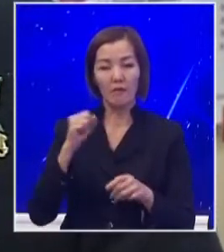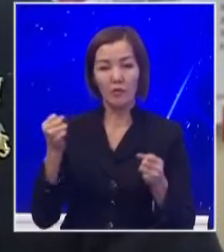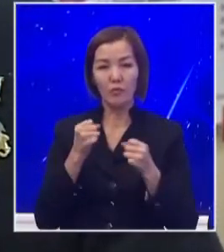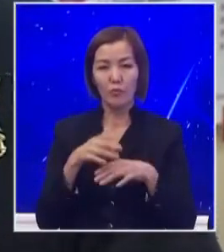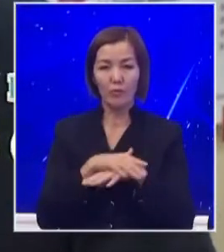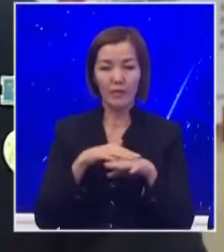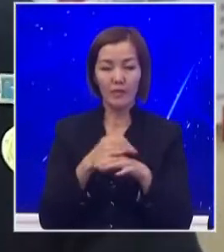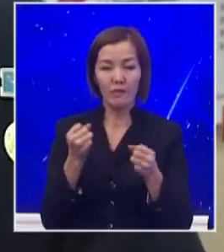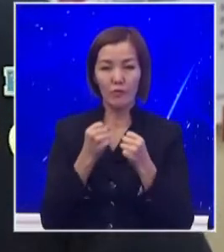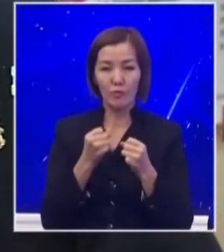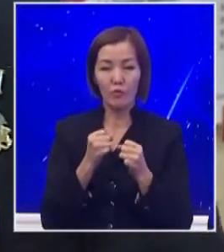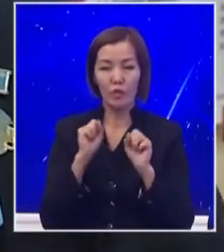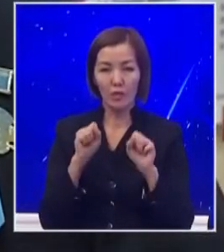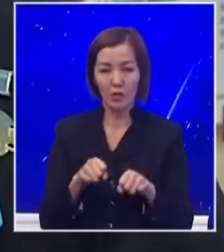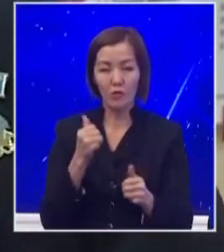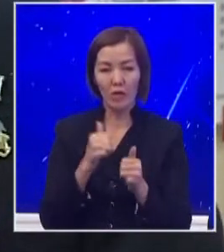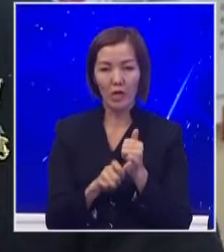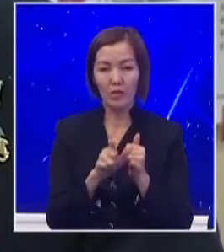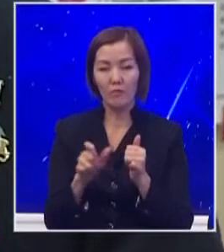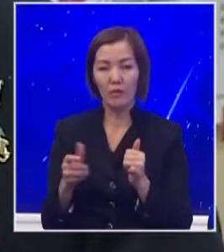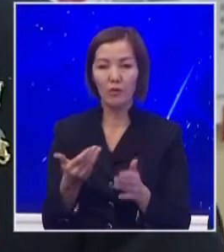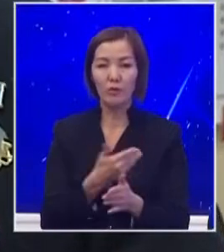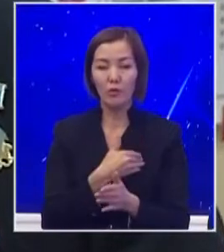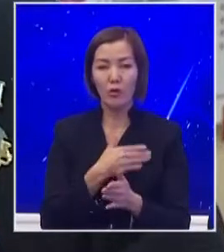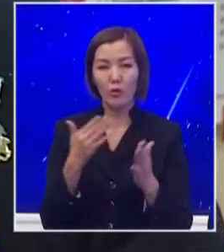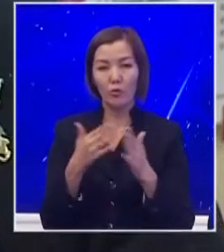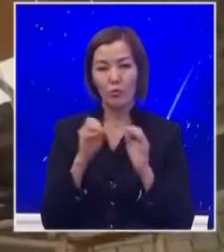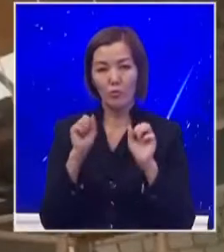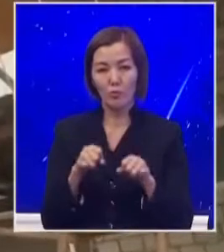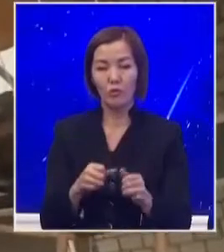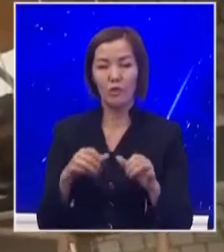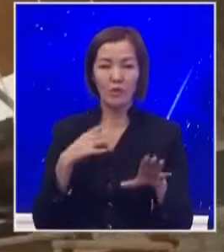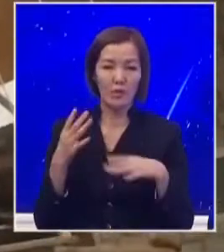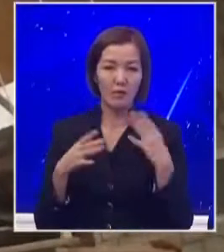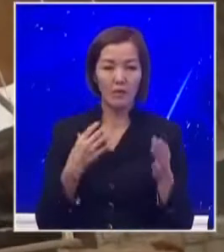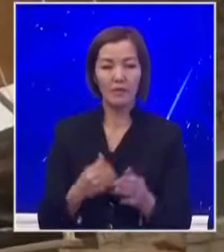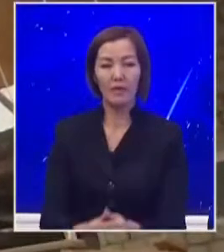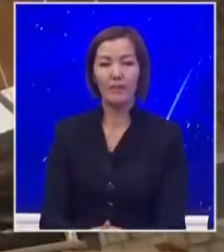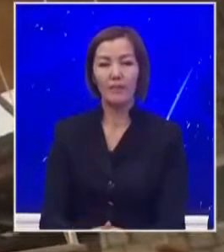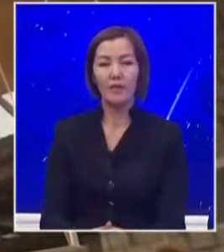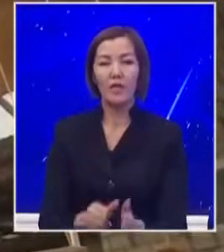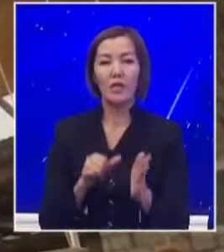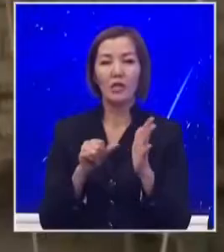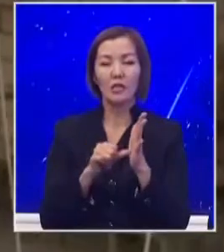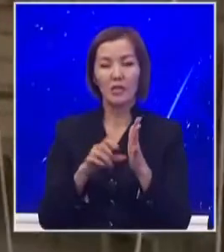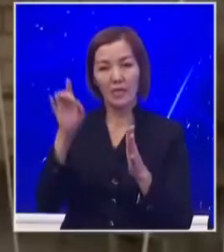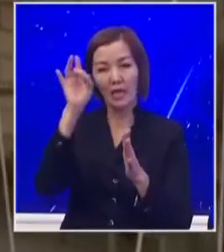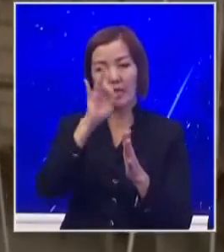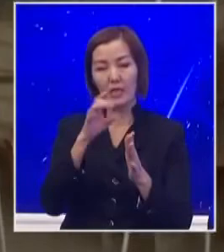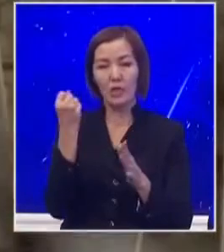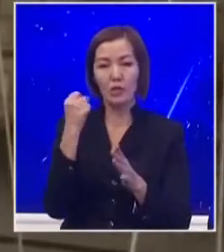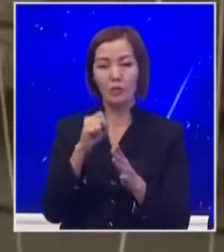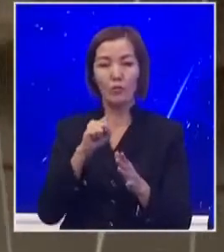массовый спорт, а главное – доступный. Каждый может заниматься этим дома. Жумахан Кузбаев – шестикратный чемпион мира по